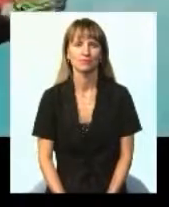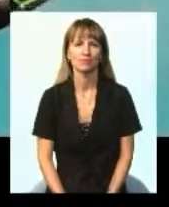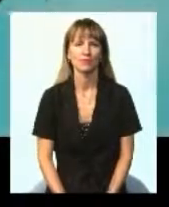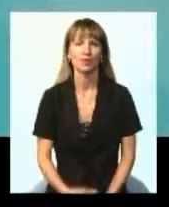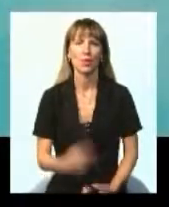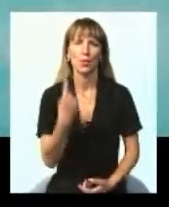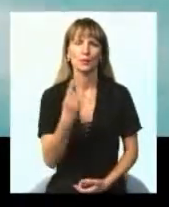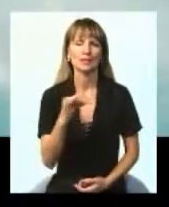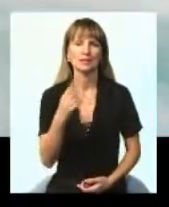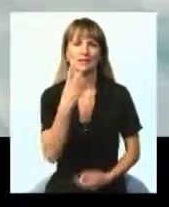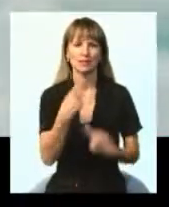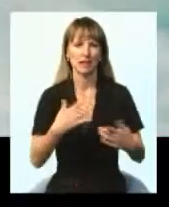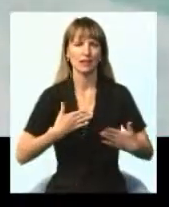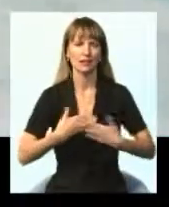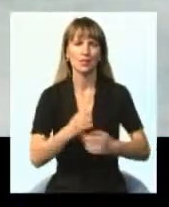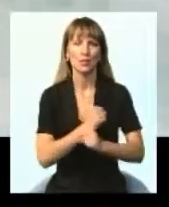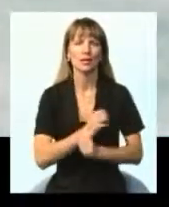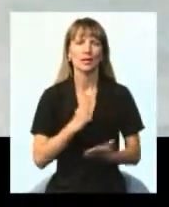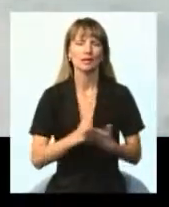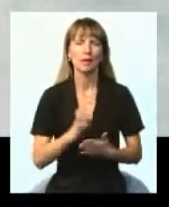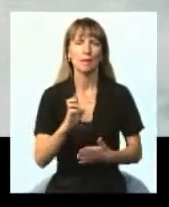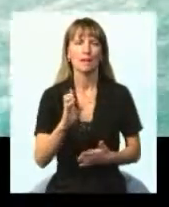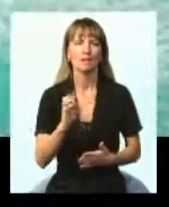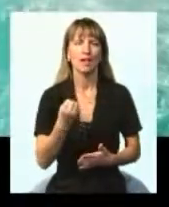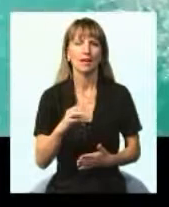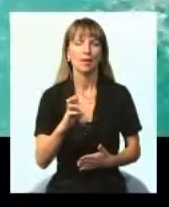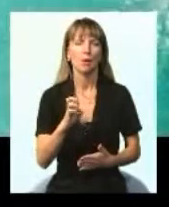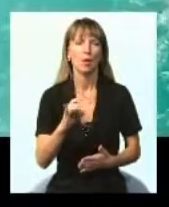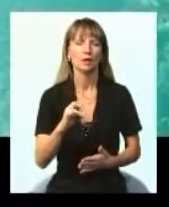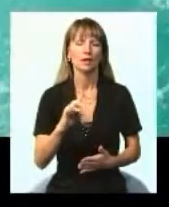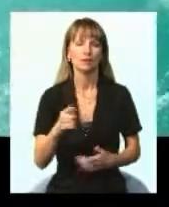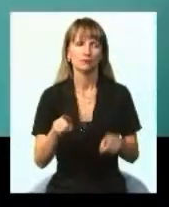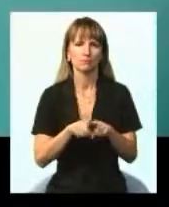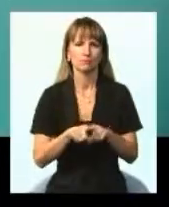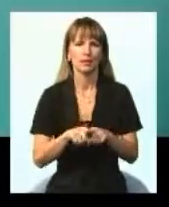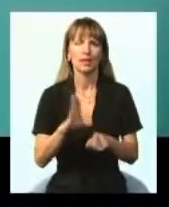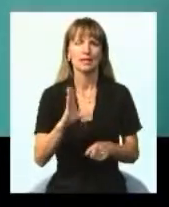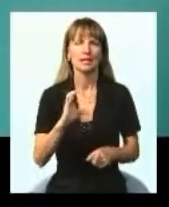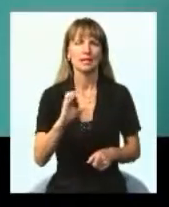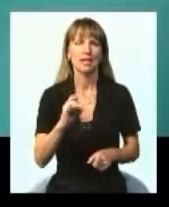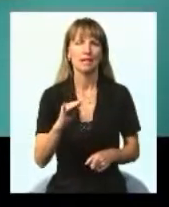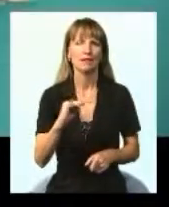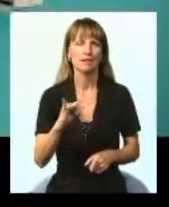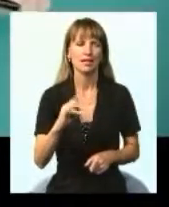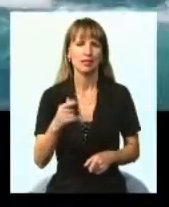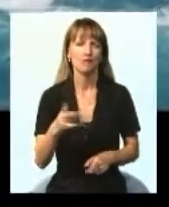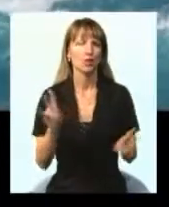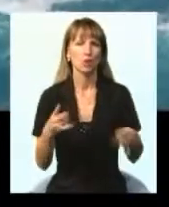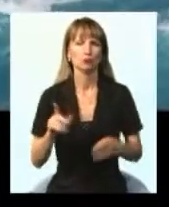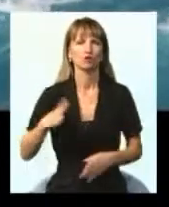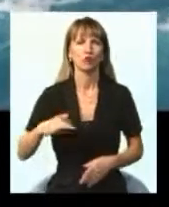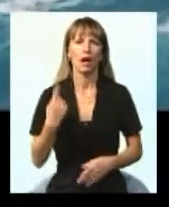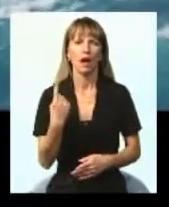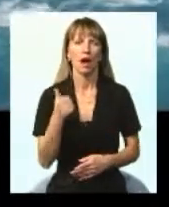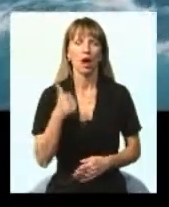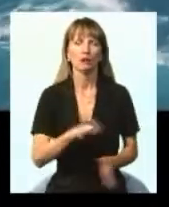Один із видів активного відпочинку є вейкбординг. Він походить від серфінгу, але на відміну від нього вам не потрібно чекати хорошої